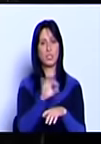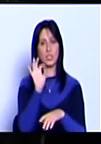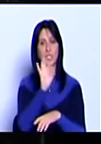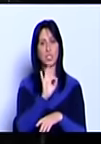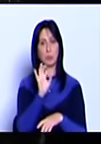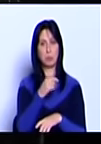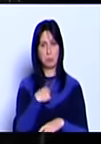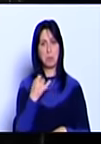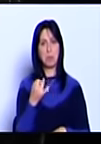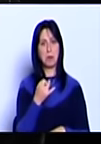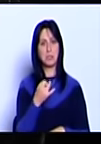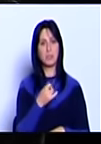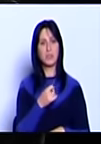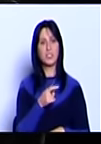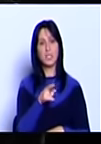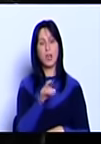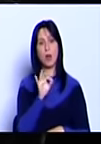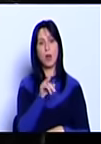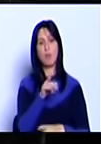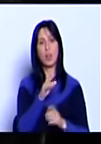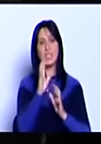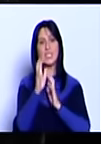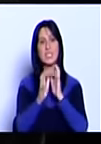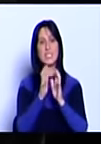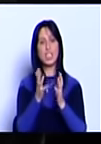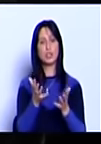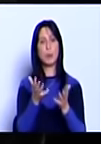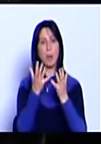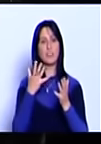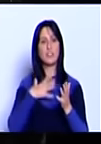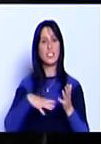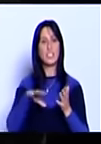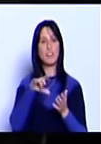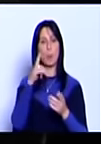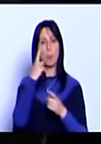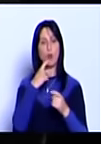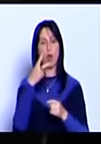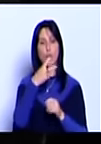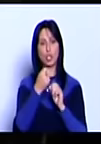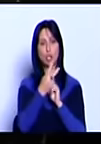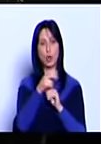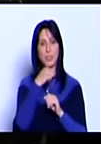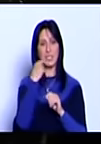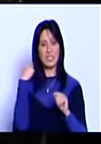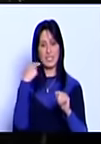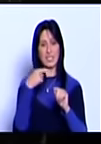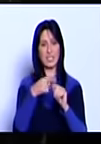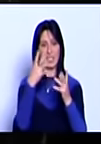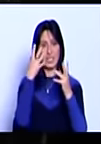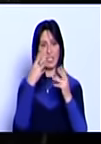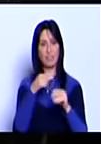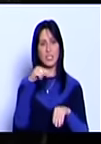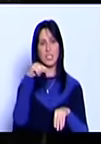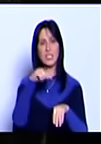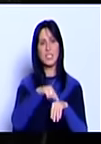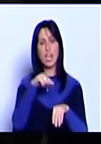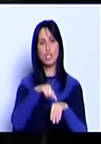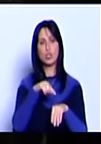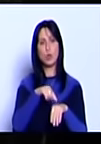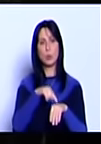და ამითი თუ ვიმსჯელებთ, ეს არის საერთაშორისო გამჭვირვალობა საქართველოს მონაცემები 2012 წლიდან დღემდე